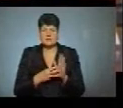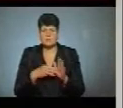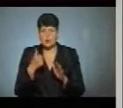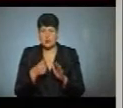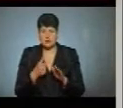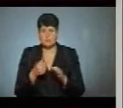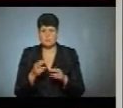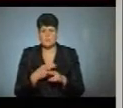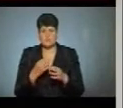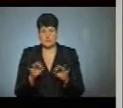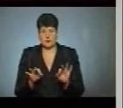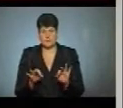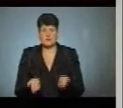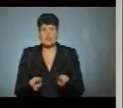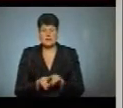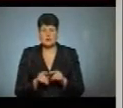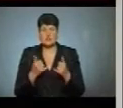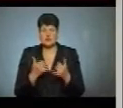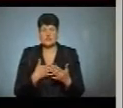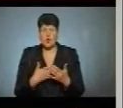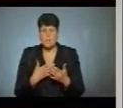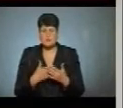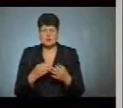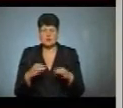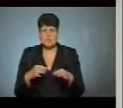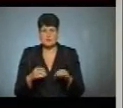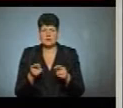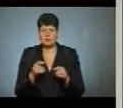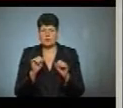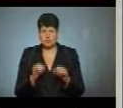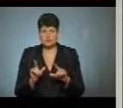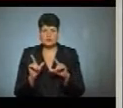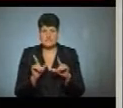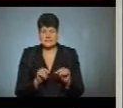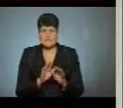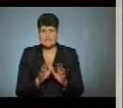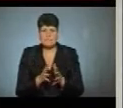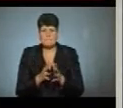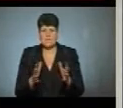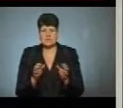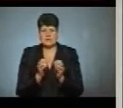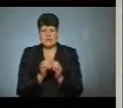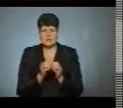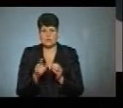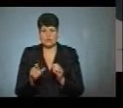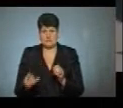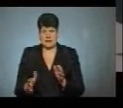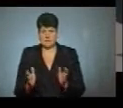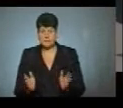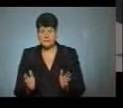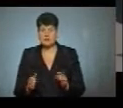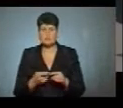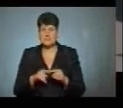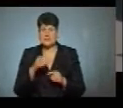волі. Також від сьогодні в громадському транспорті Тернополя можуть їздити не більше 10 пасажирів одночасно. Про це